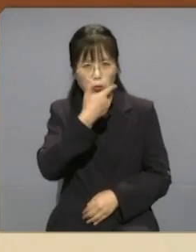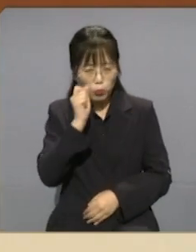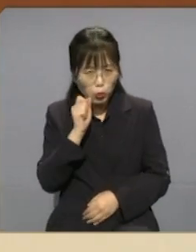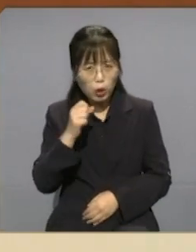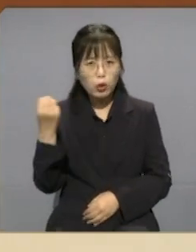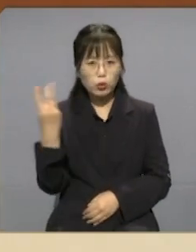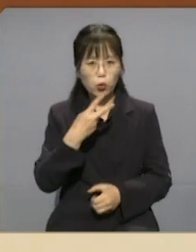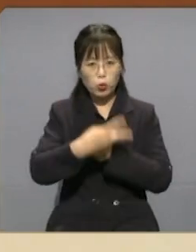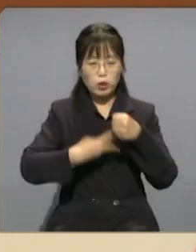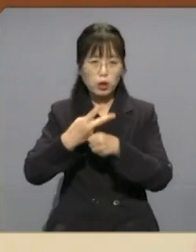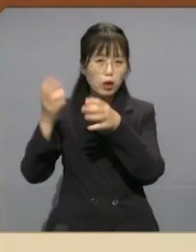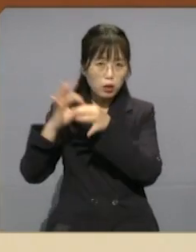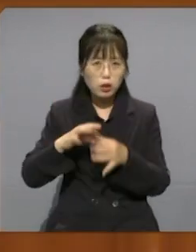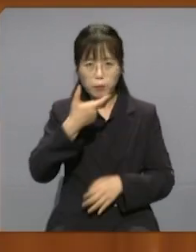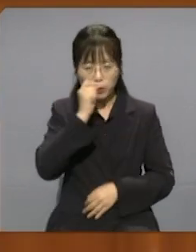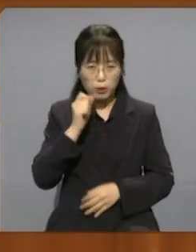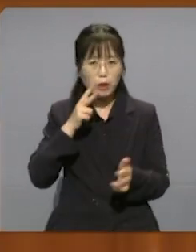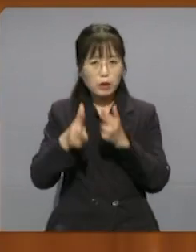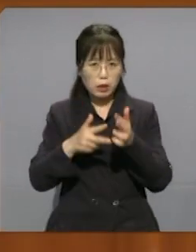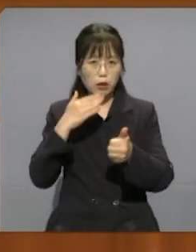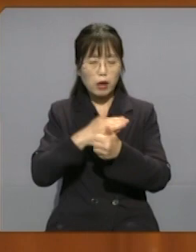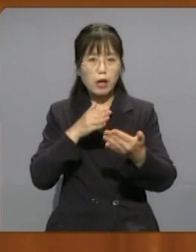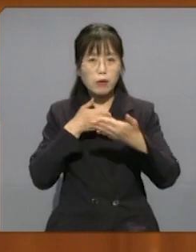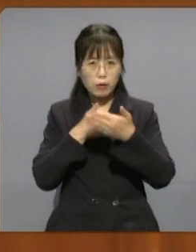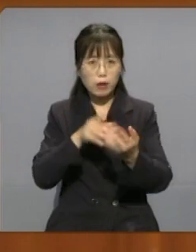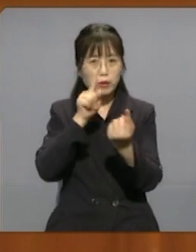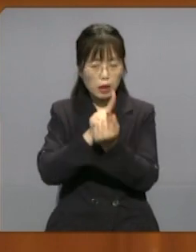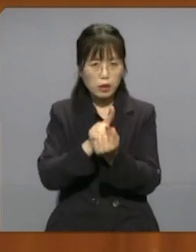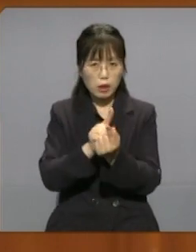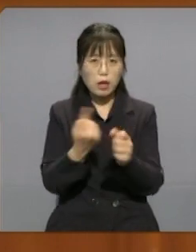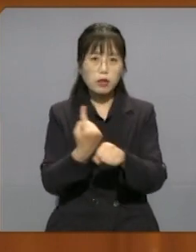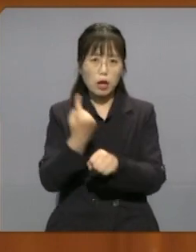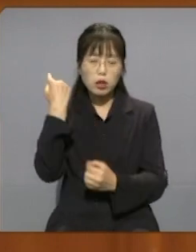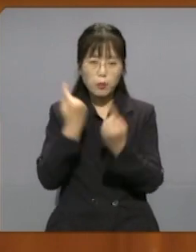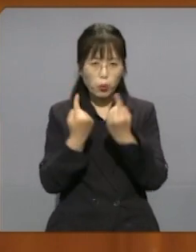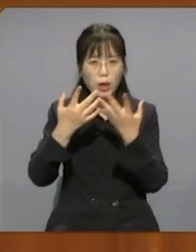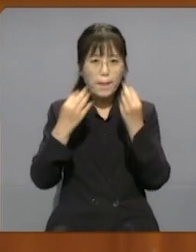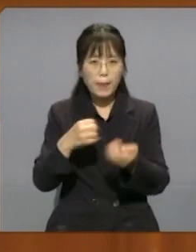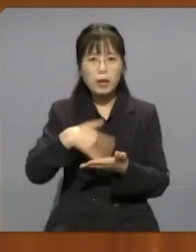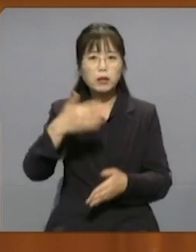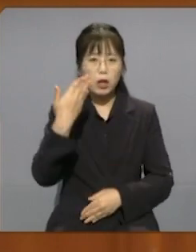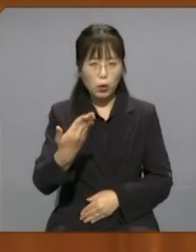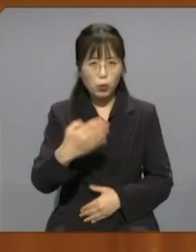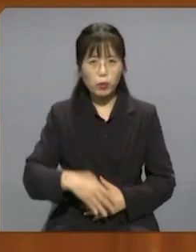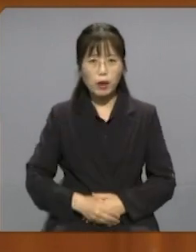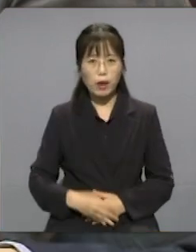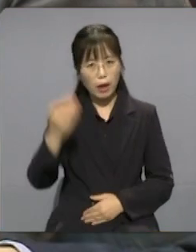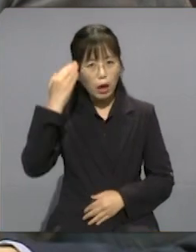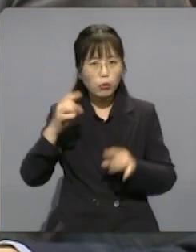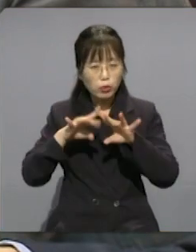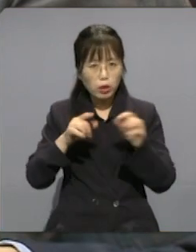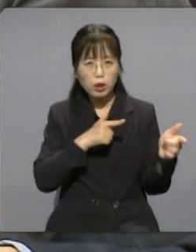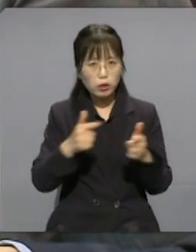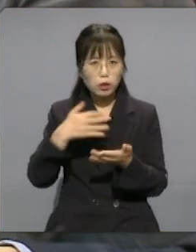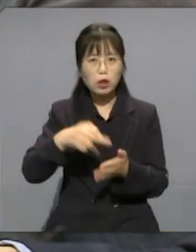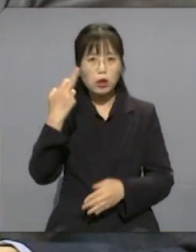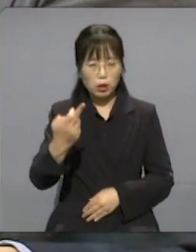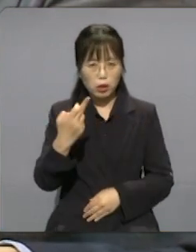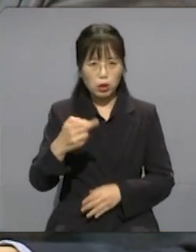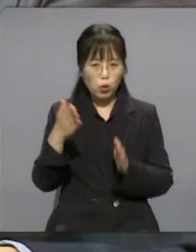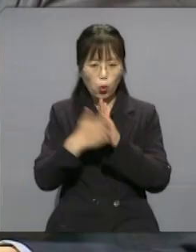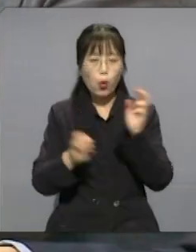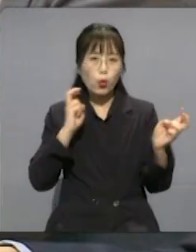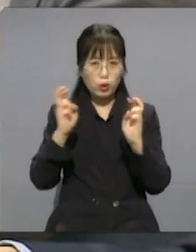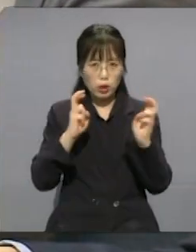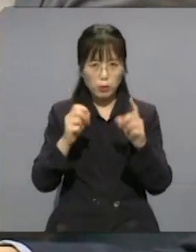미흡이거나 2년 연속 미흡인 기관 해임권의 대상 기관은 예년보다 많은 9개며 한국전력 등 12개 에너지